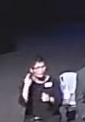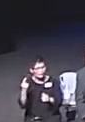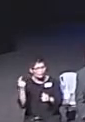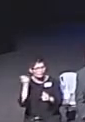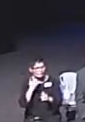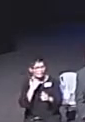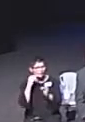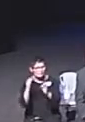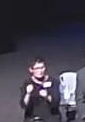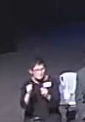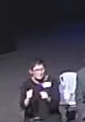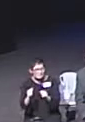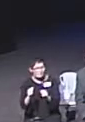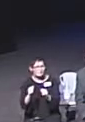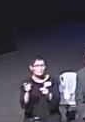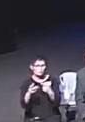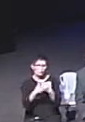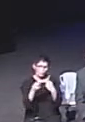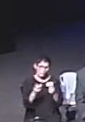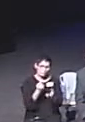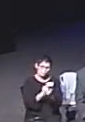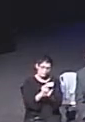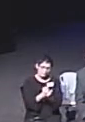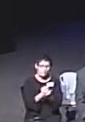striimausta, kuvaakin toki tärkeä.